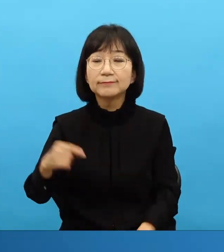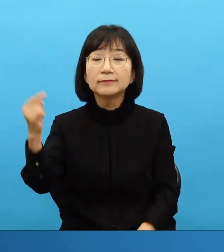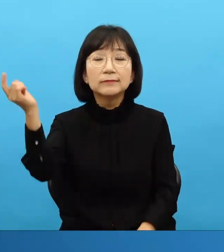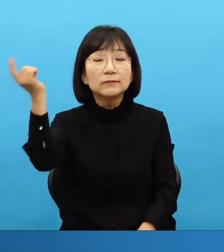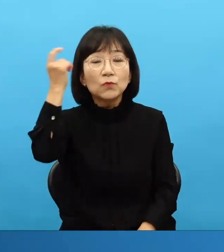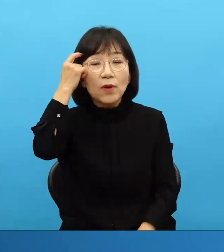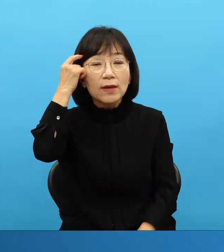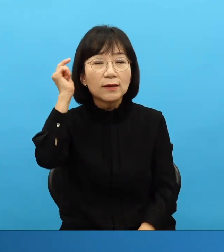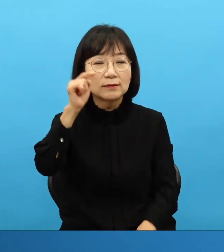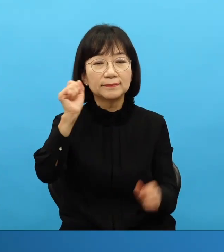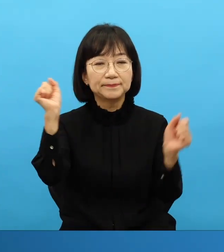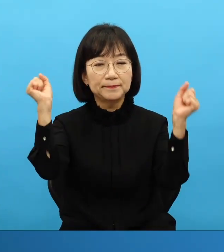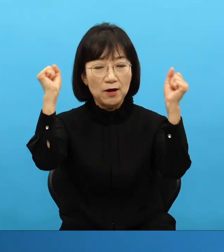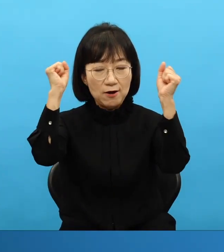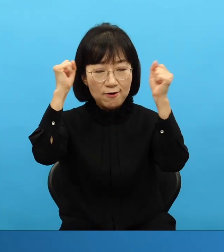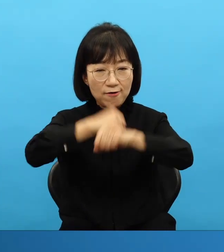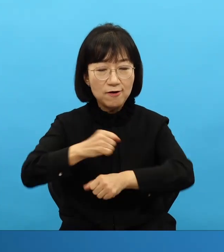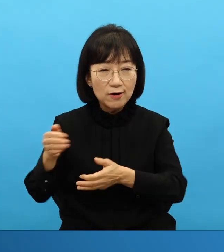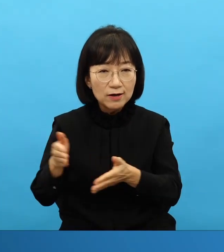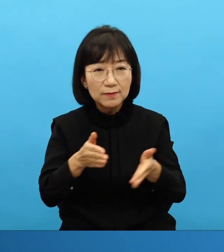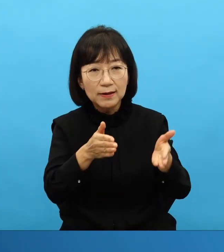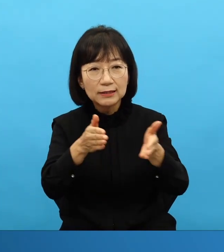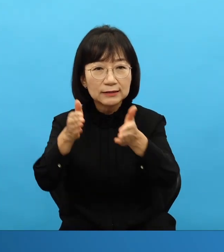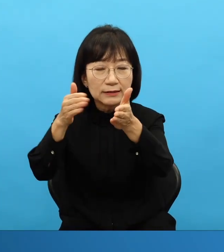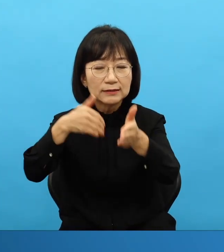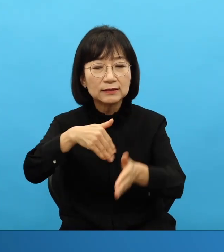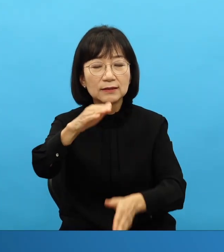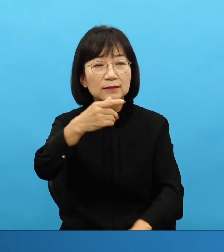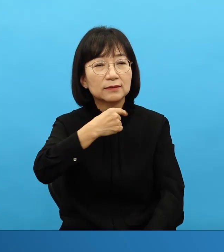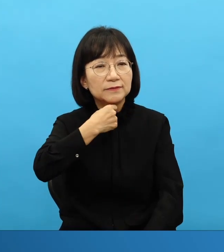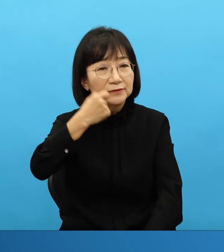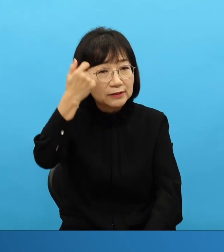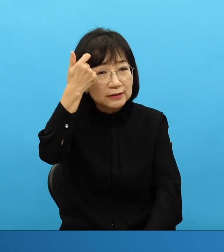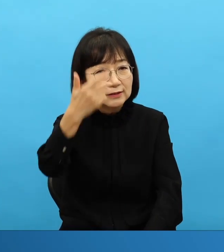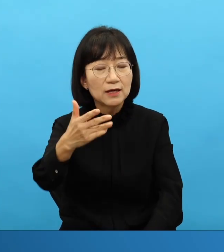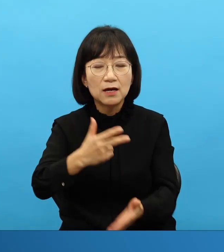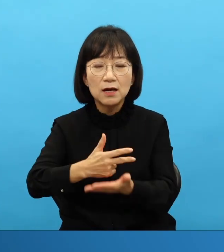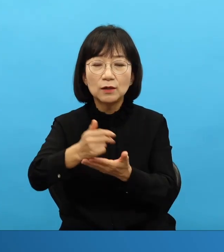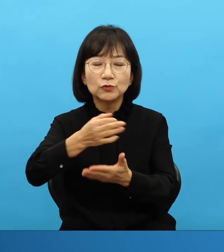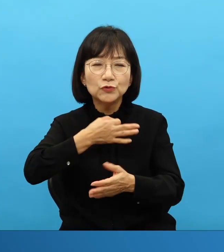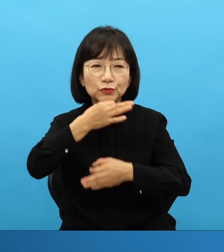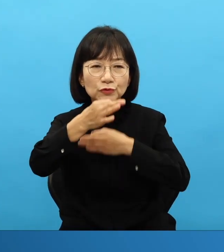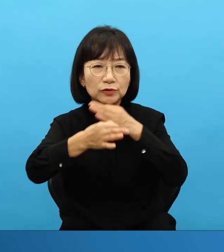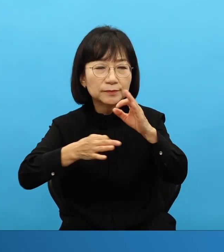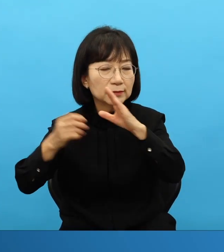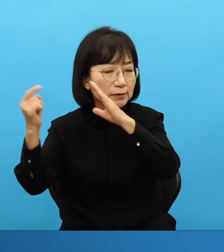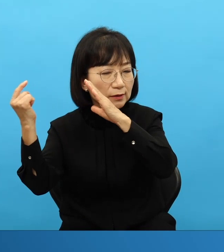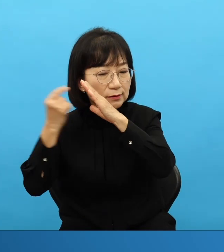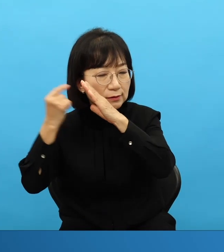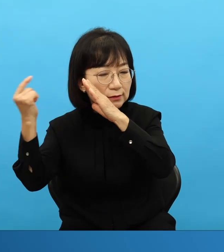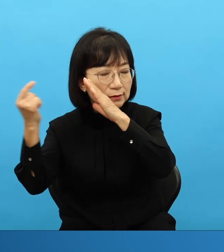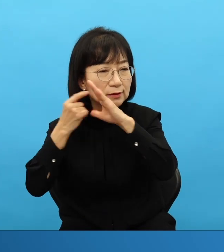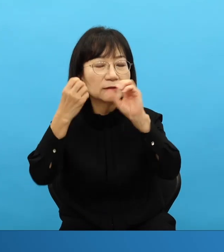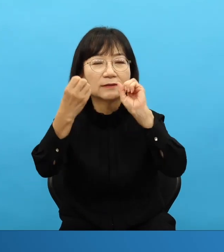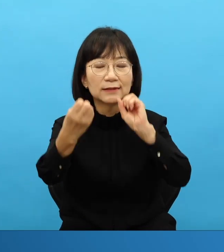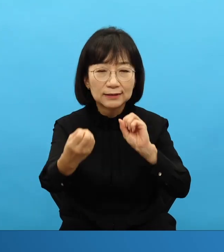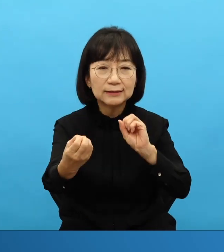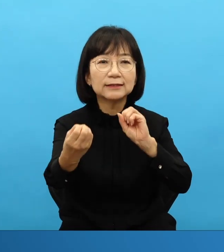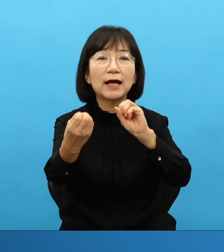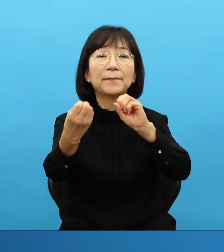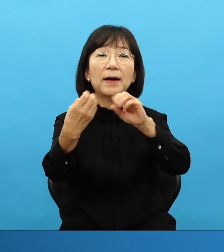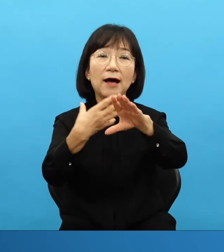지키리라 왜 너는 멸망 길을 가려느냐 충성을